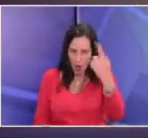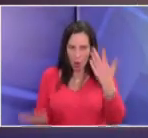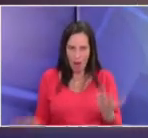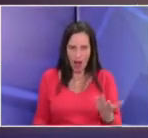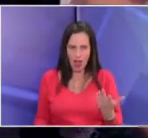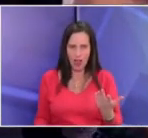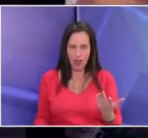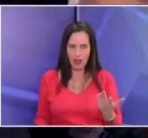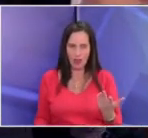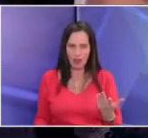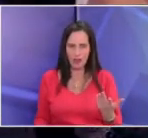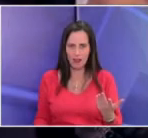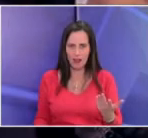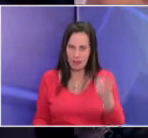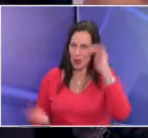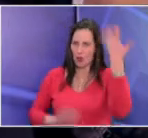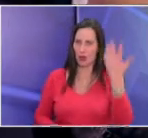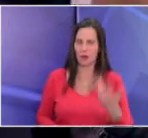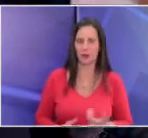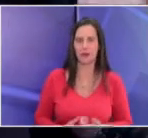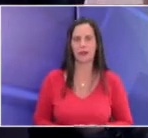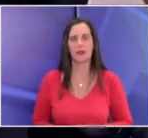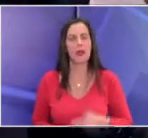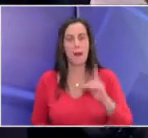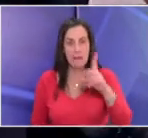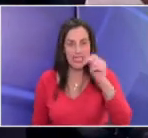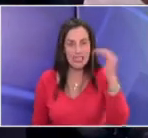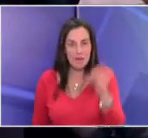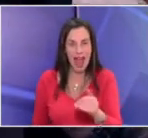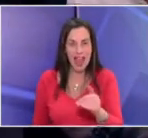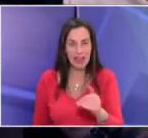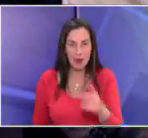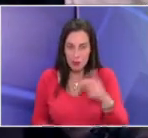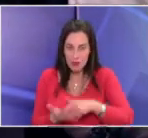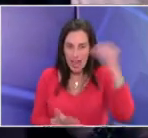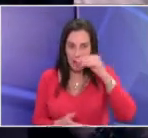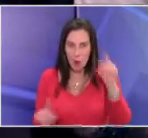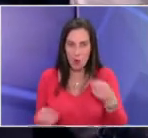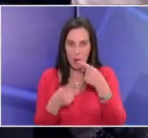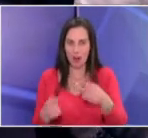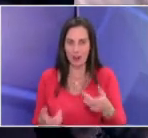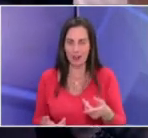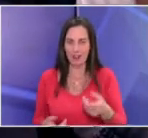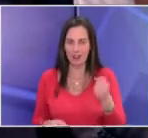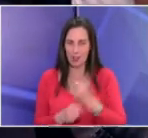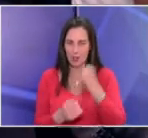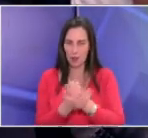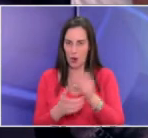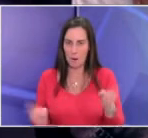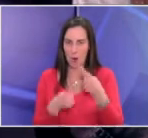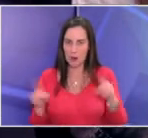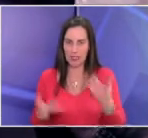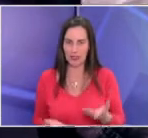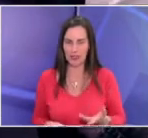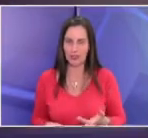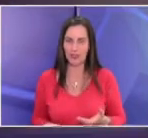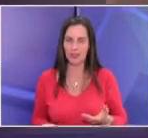הנפגעים של האלימות זה באמת לא רק נשים. הנפגעים הם גברים ונשים. וזה מתחיל בבתי הספר. ואני אומרת, אני רוצה לראות